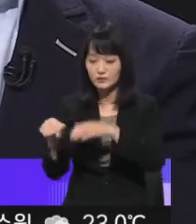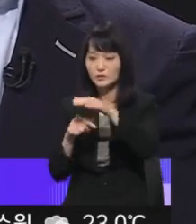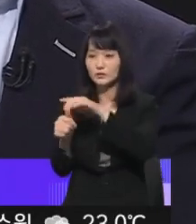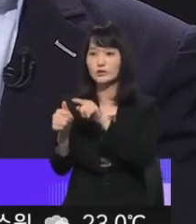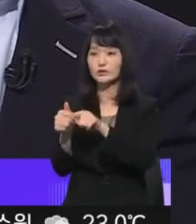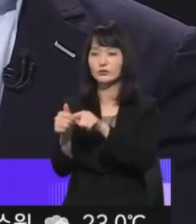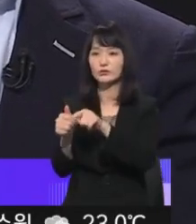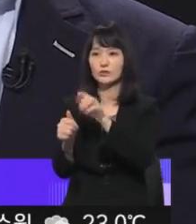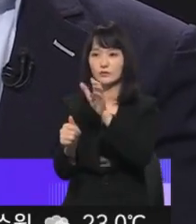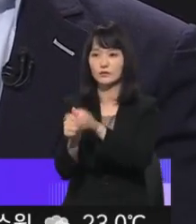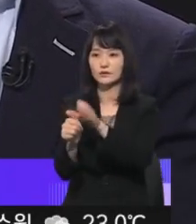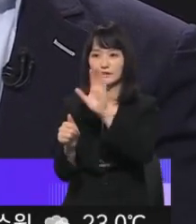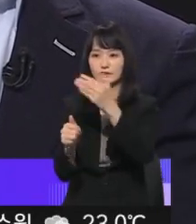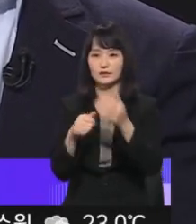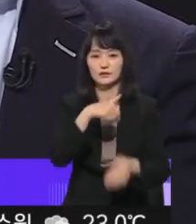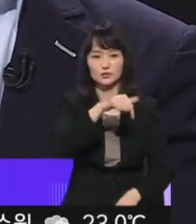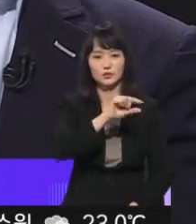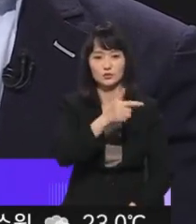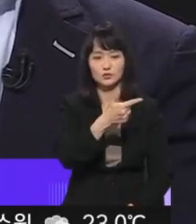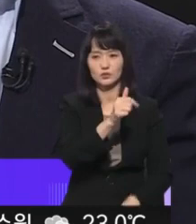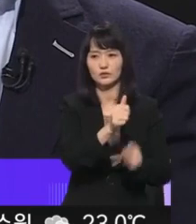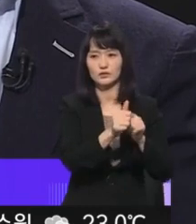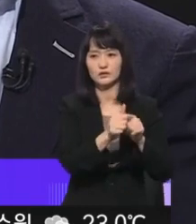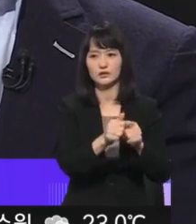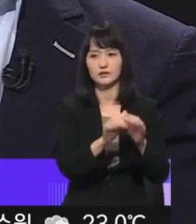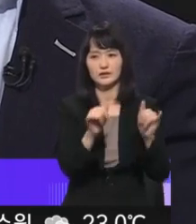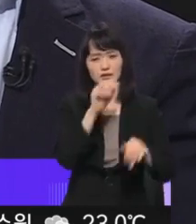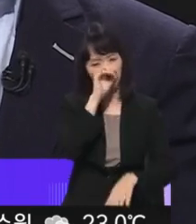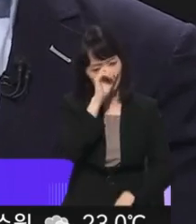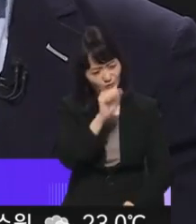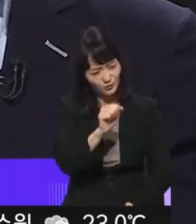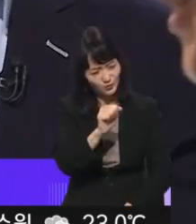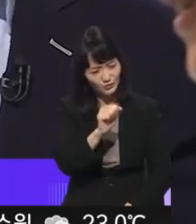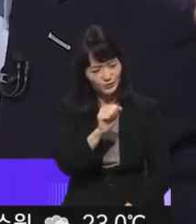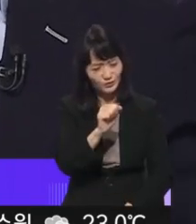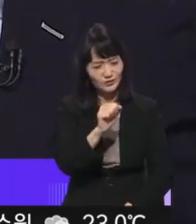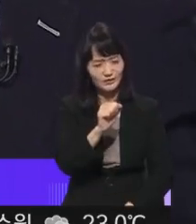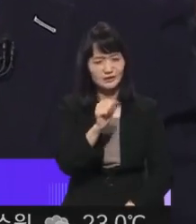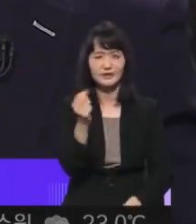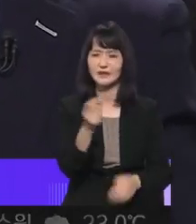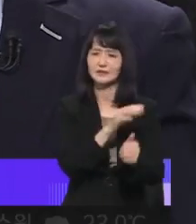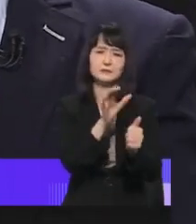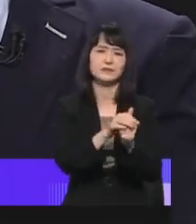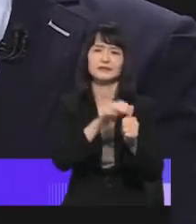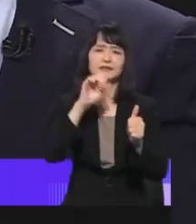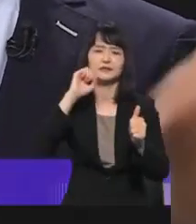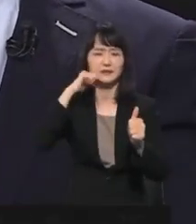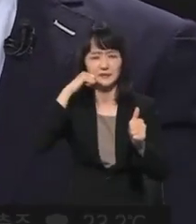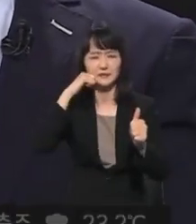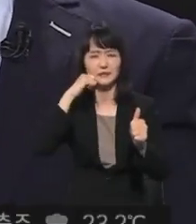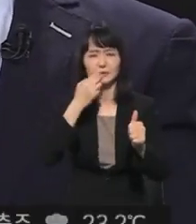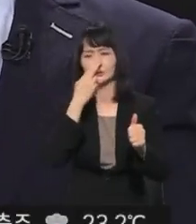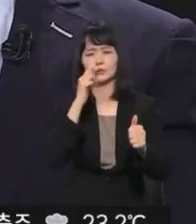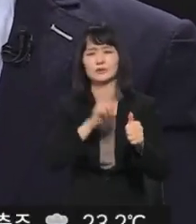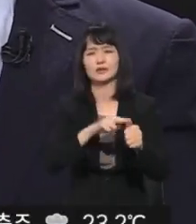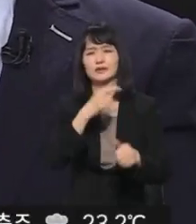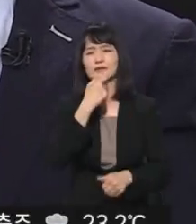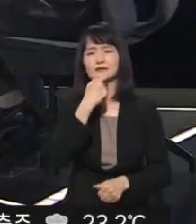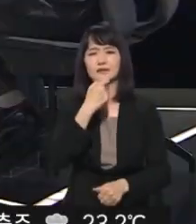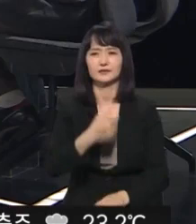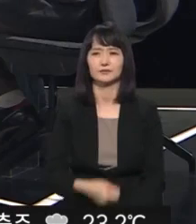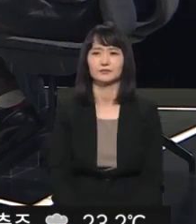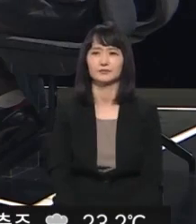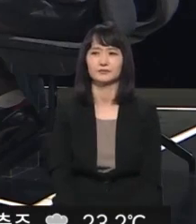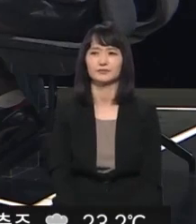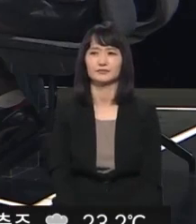건설 없는 편 사람이 좋은 분인데 십자 담겨 그 비슷한 하지만 좋아요 아아 사회에서 도전한 쉽지 않아요 아 저 밖에만